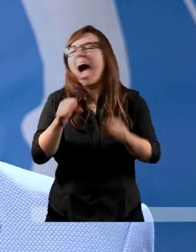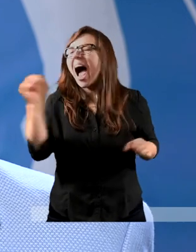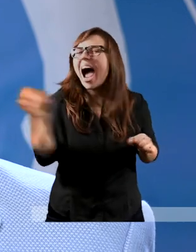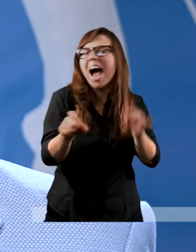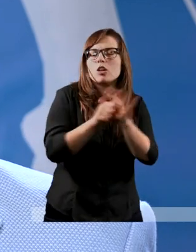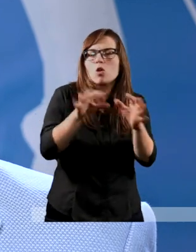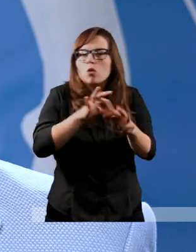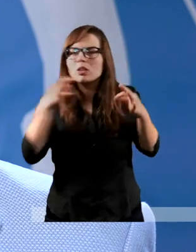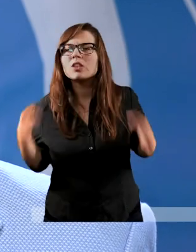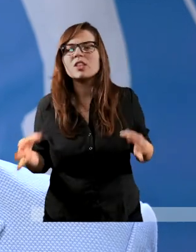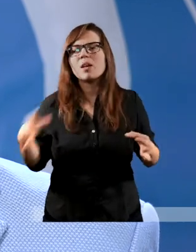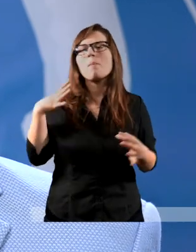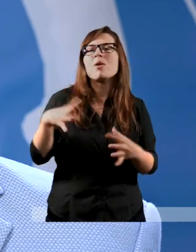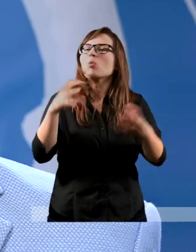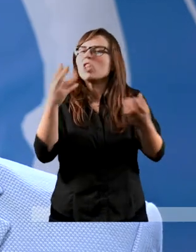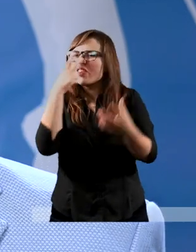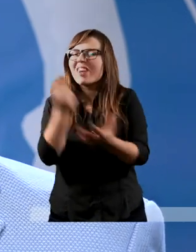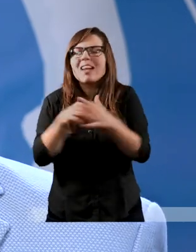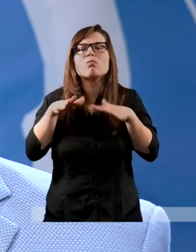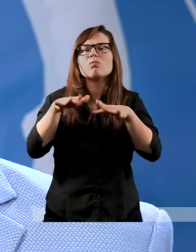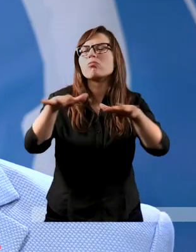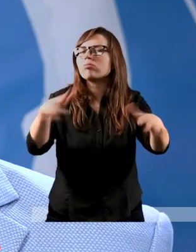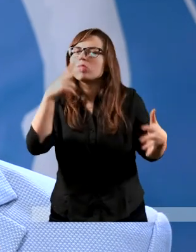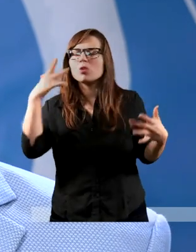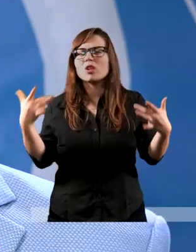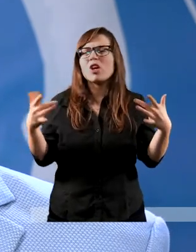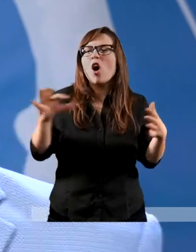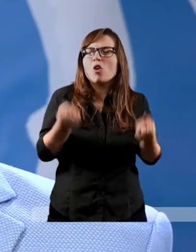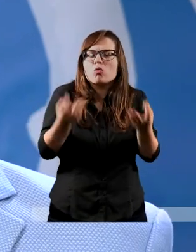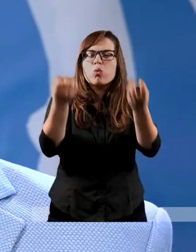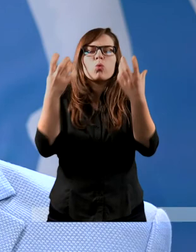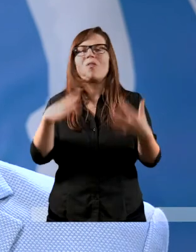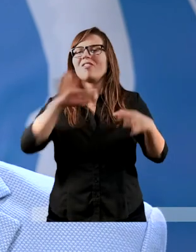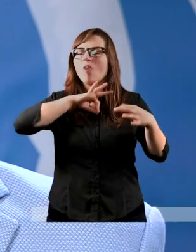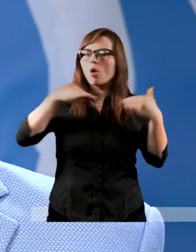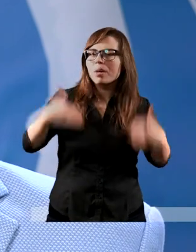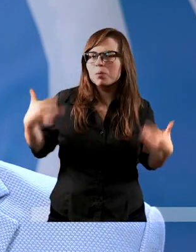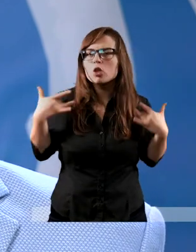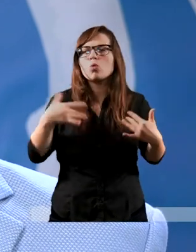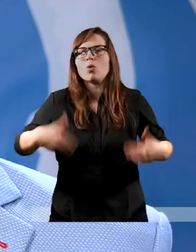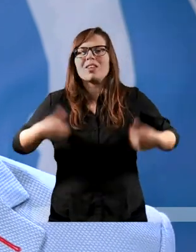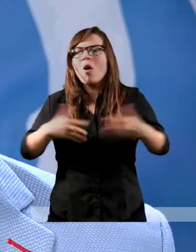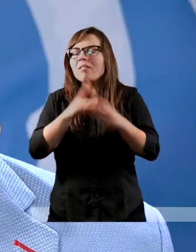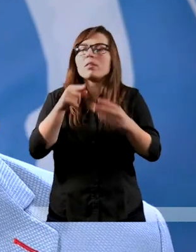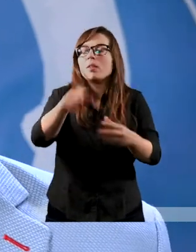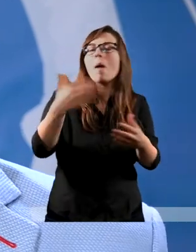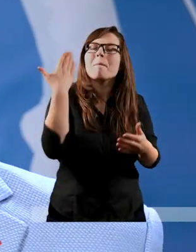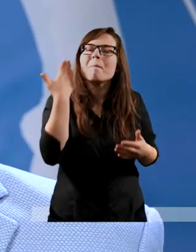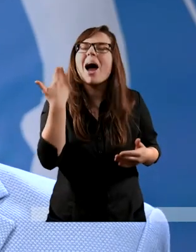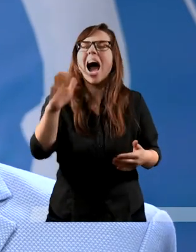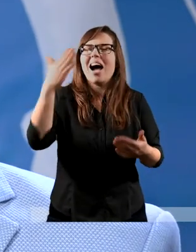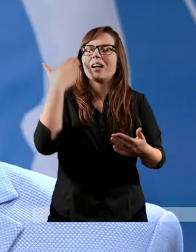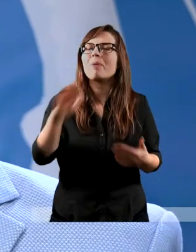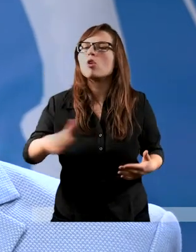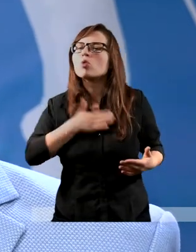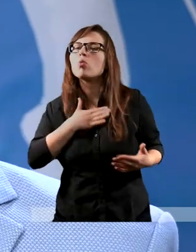nieraz byłem świadkiem wielu innych cudów, także w moim własnym życiu i w zdrowiu. I to tym bardziej potwierdza,